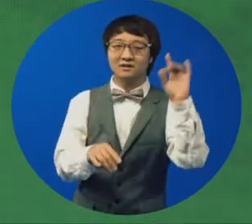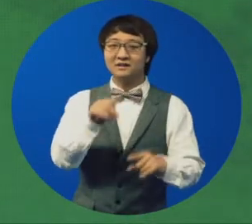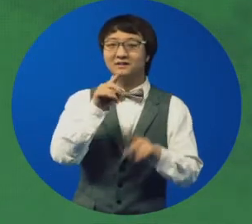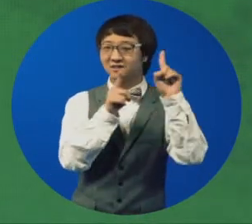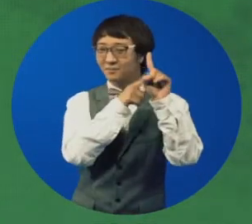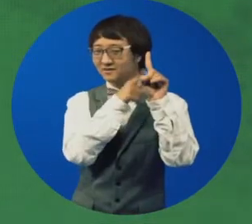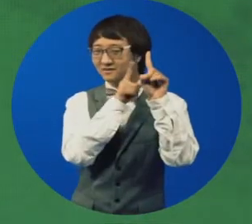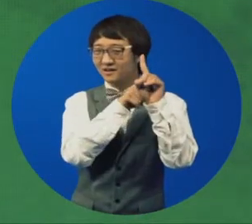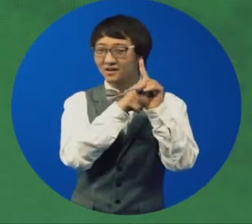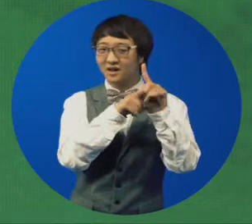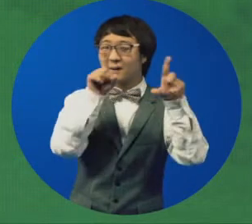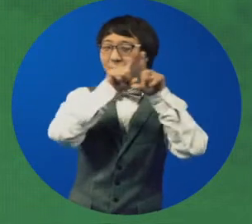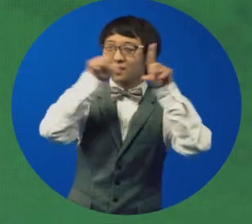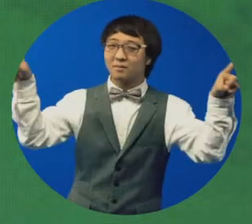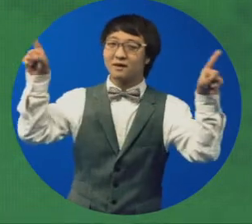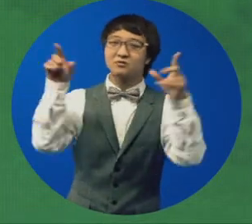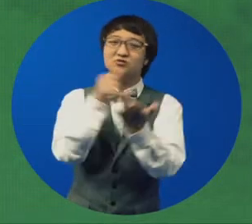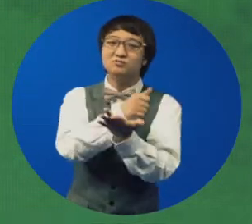될 운명에 처한다.